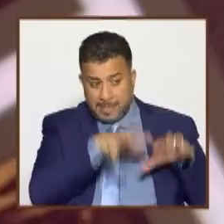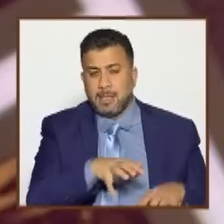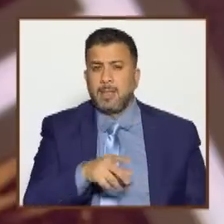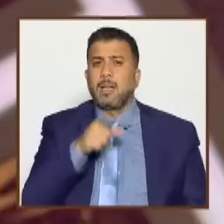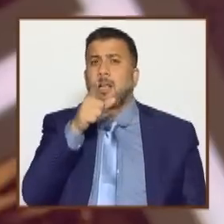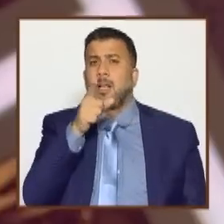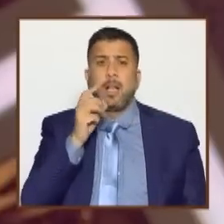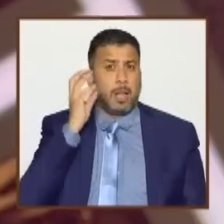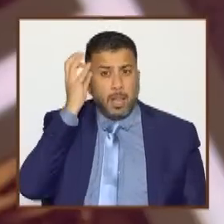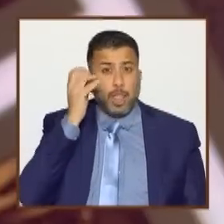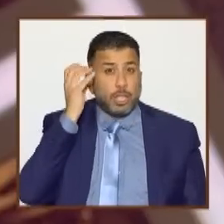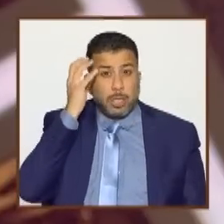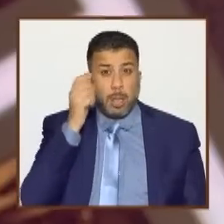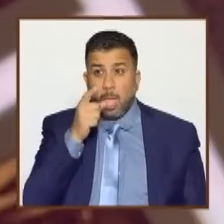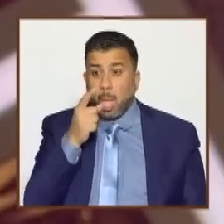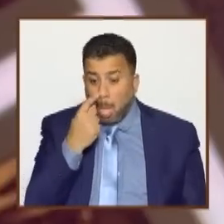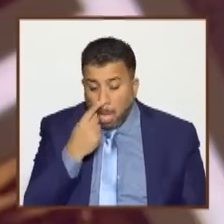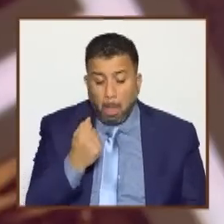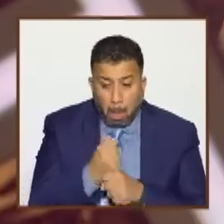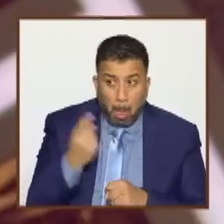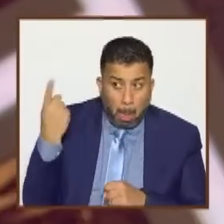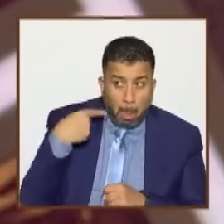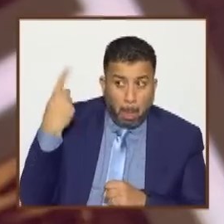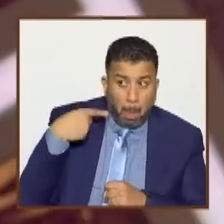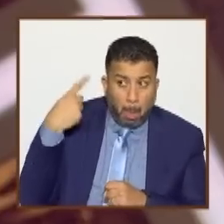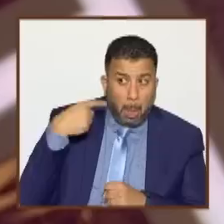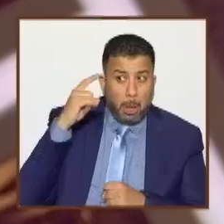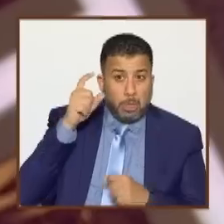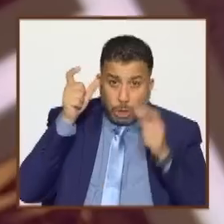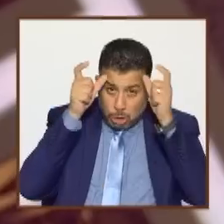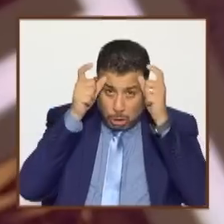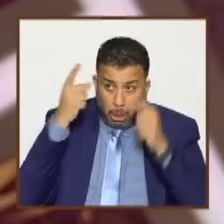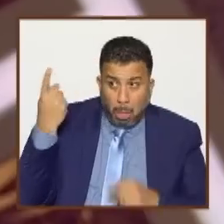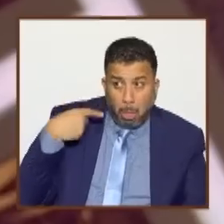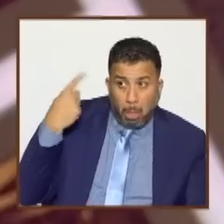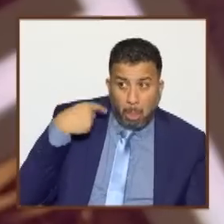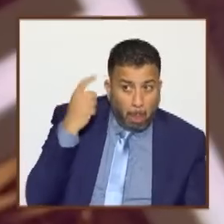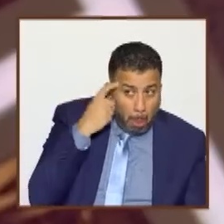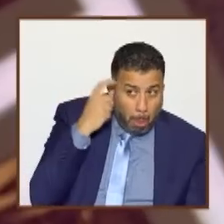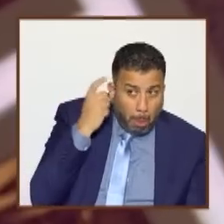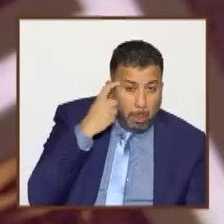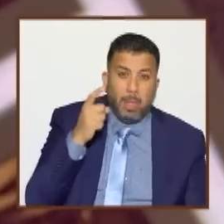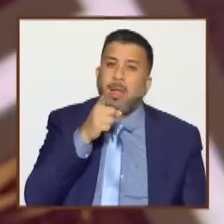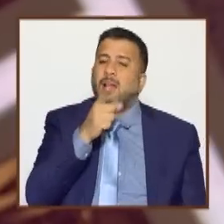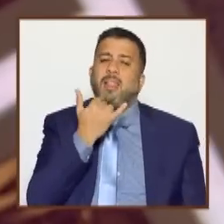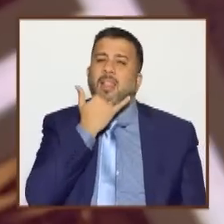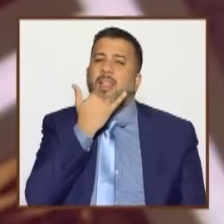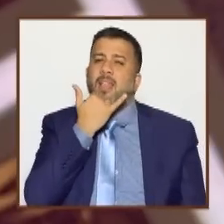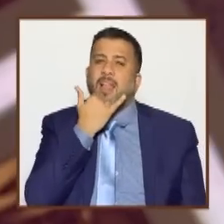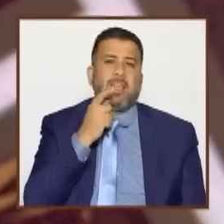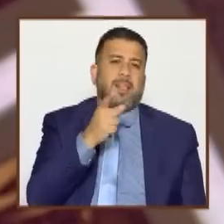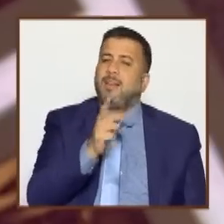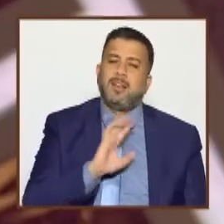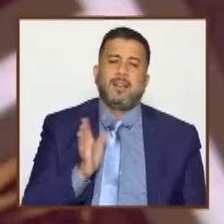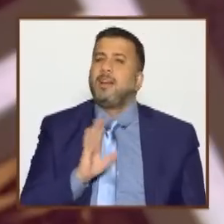للموسوس الذي يقول للشيطان اعمل كذا ويعمل هذا مطيع للشيطان وليس عاصل للشيطان. كذلك مسألة